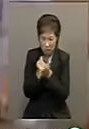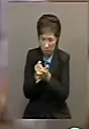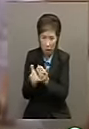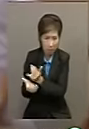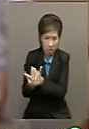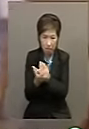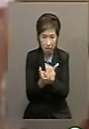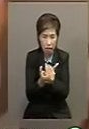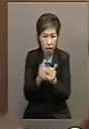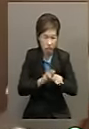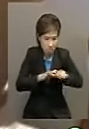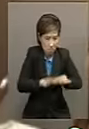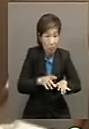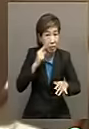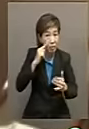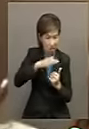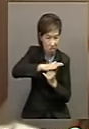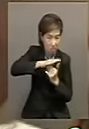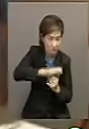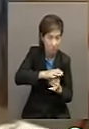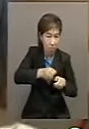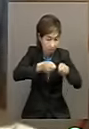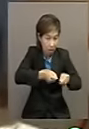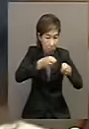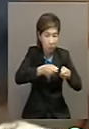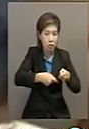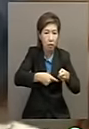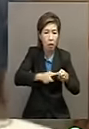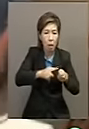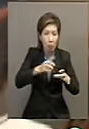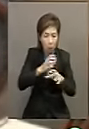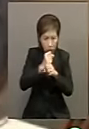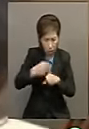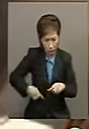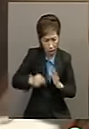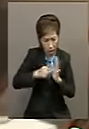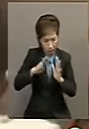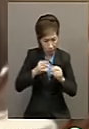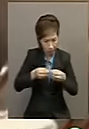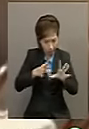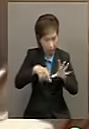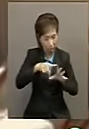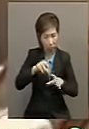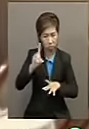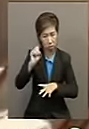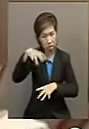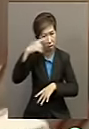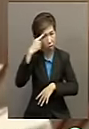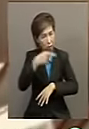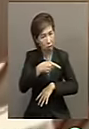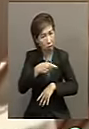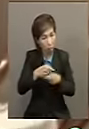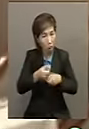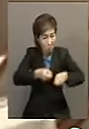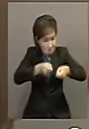เหลือชีวิตด้วยการปั๊มหัวใจพอผลออกมาว่าตับมันแตกเนี่ยทางดีไซน์ก็ตั้งข้อสังเกตว่าเอ๊ะมันจะมีโอกาสไหมที่ตับมันจ